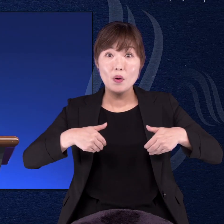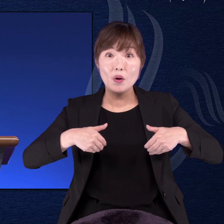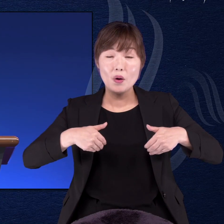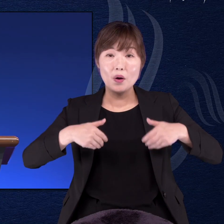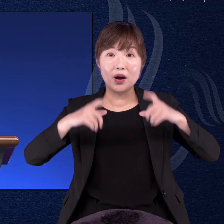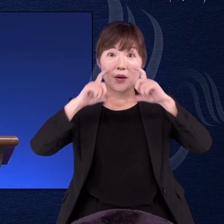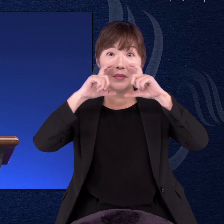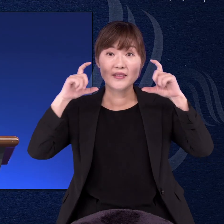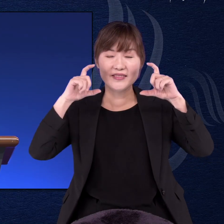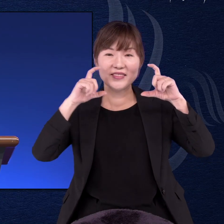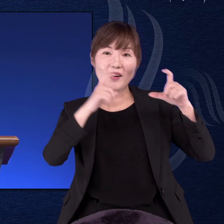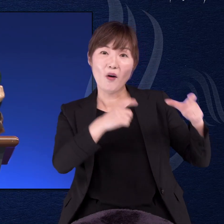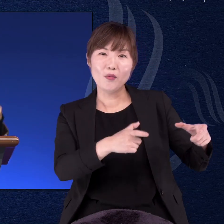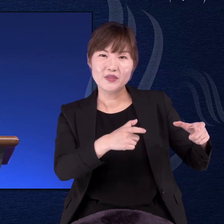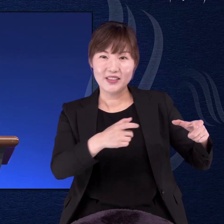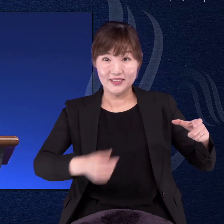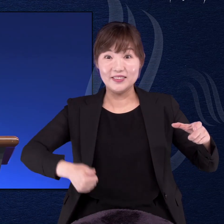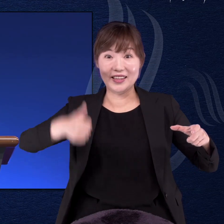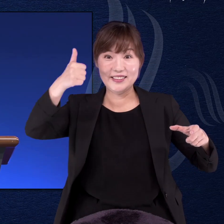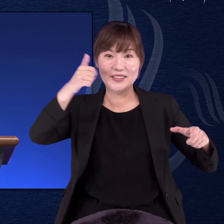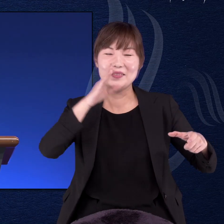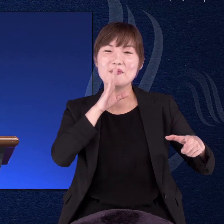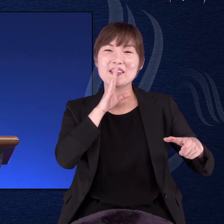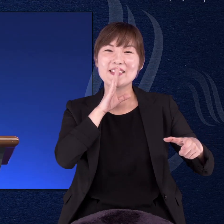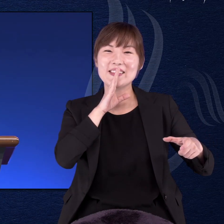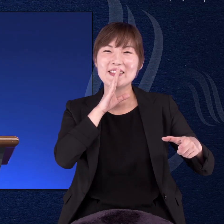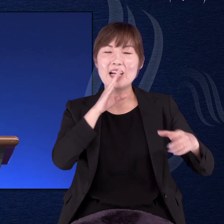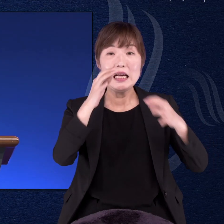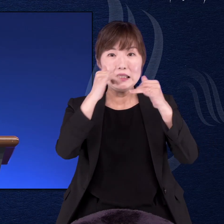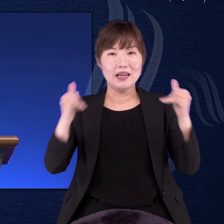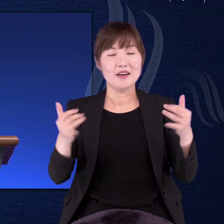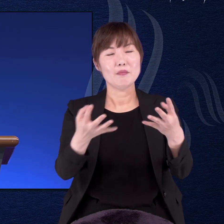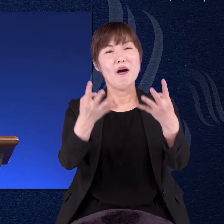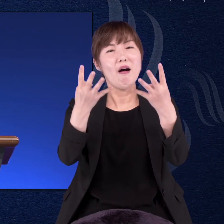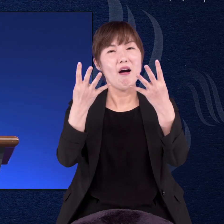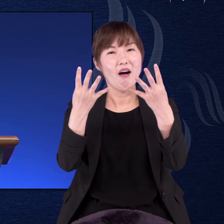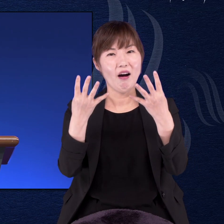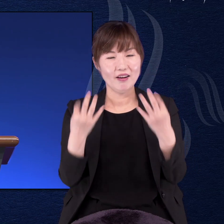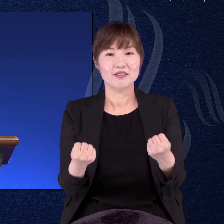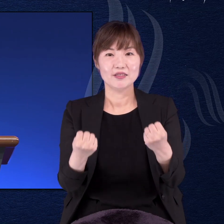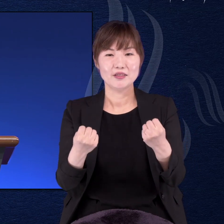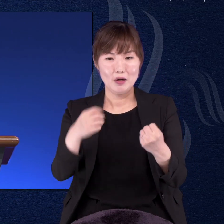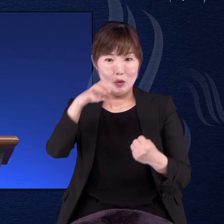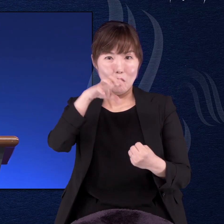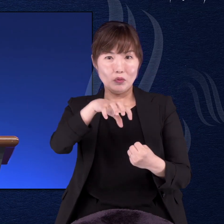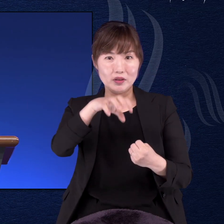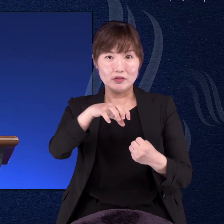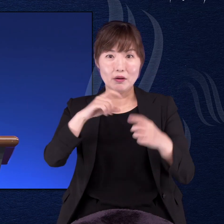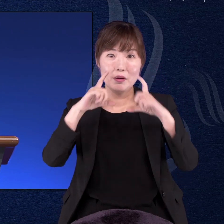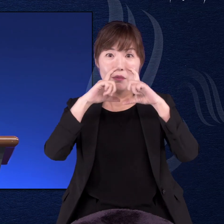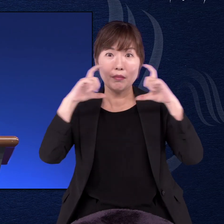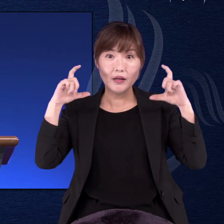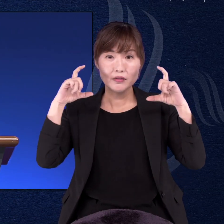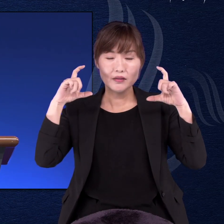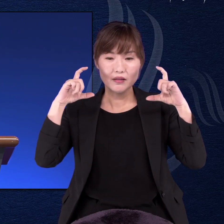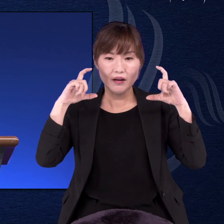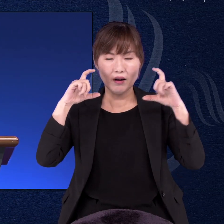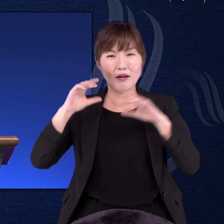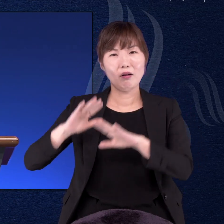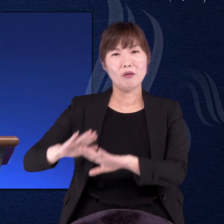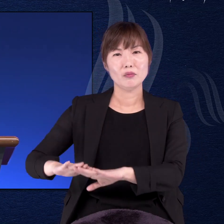네, 빼고 합니다. 네, 사람이 많은 곳에서 마스크를 빼는 게 참 두려움이 생기는